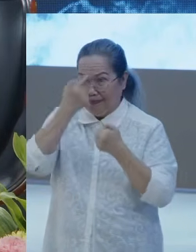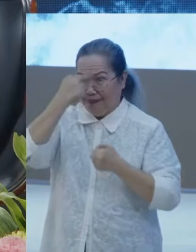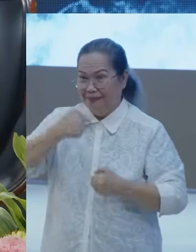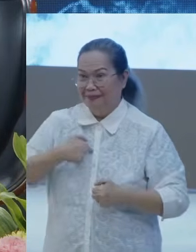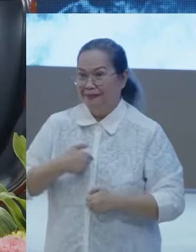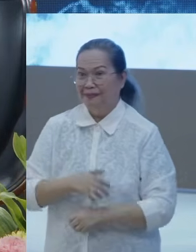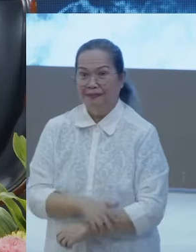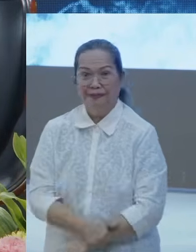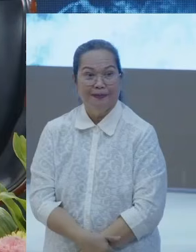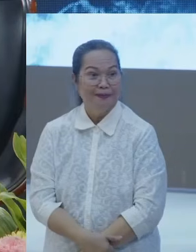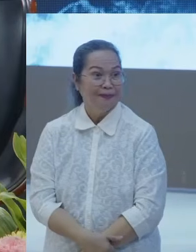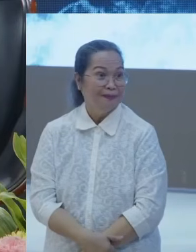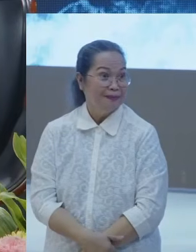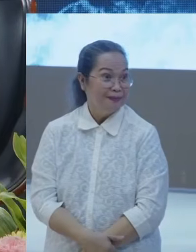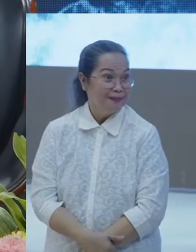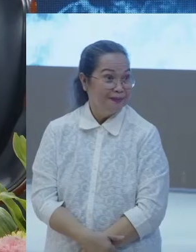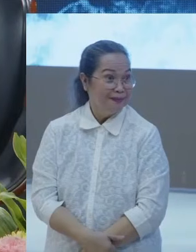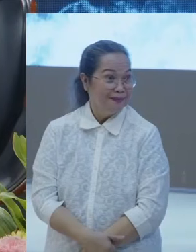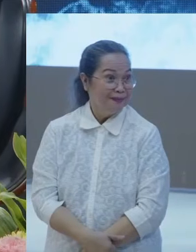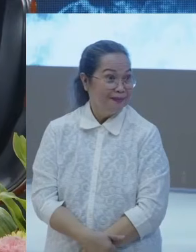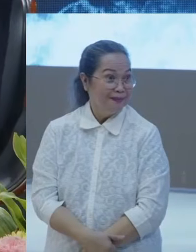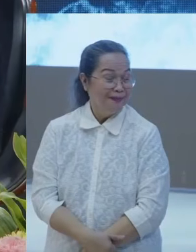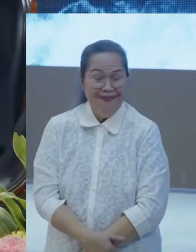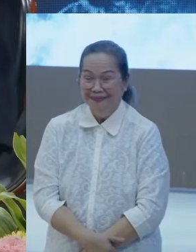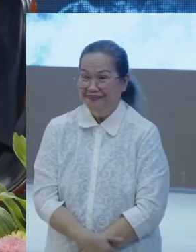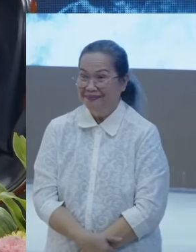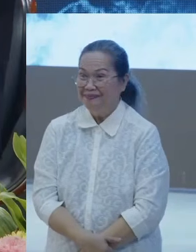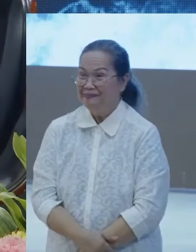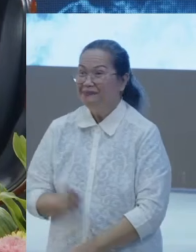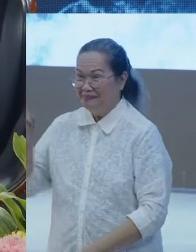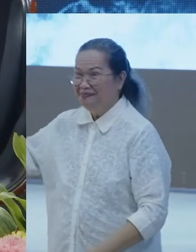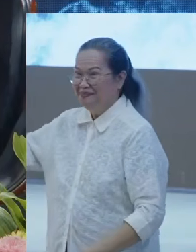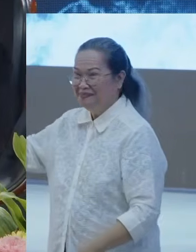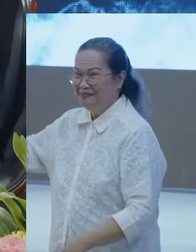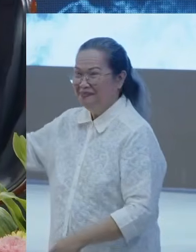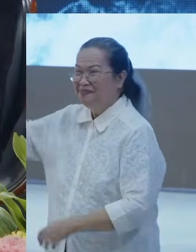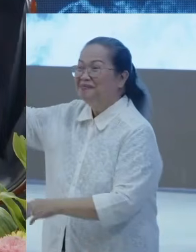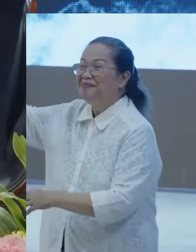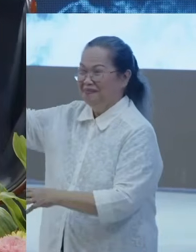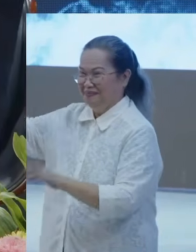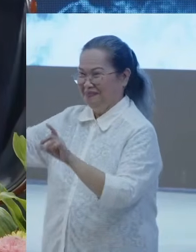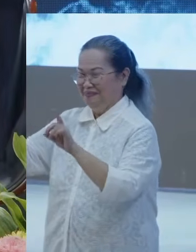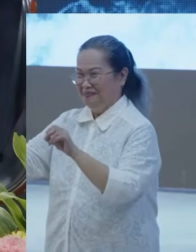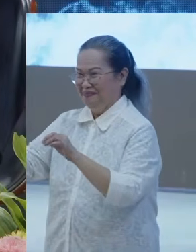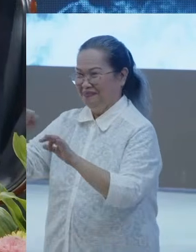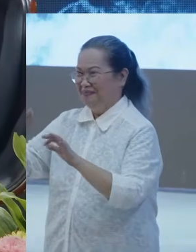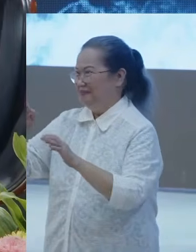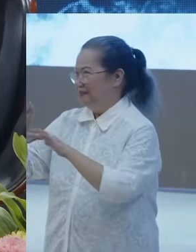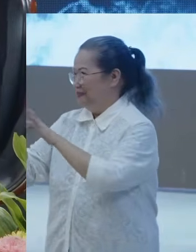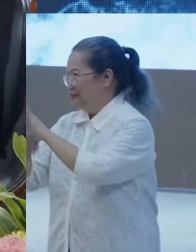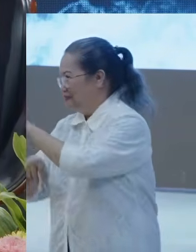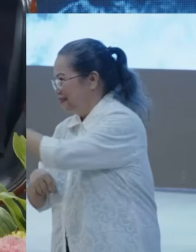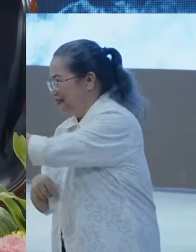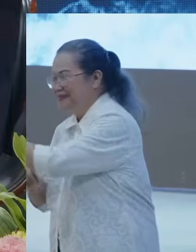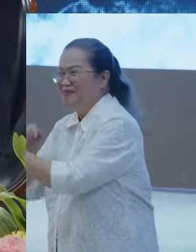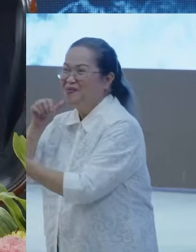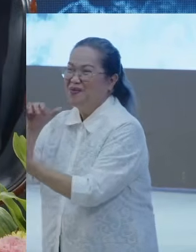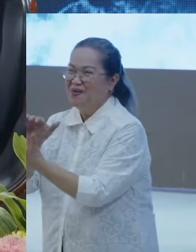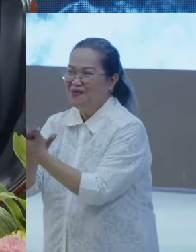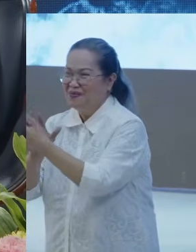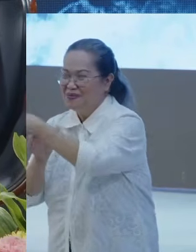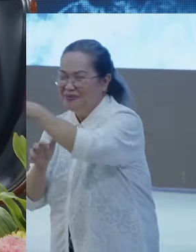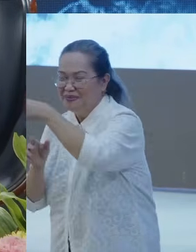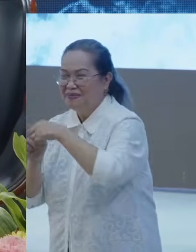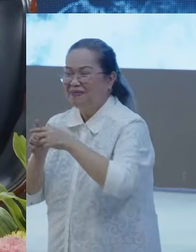akin. No? Aaminin ko na po, ginawa ko, no? Habang wala yung asawa ko, no? Ginawa ko po yan nung